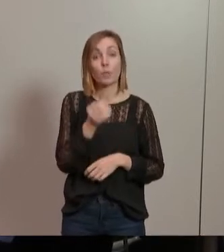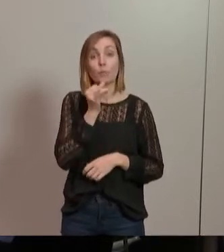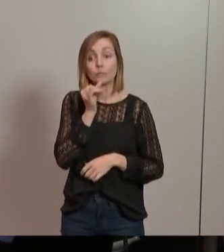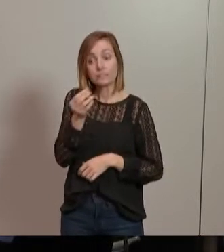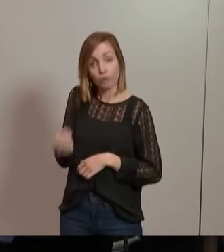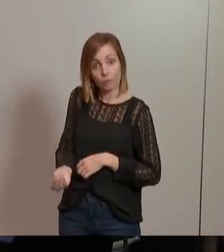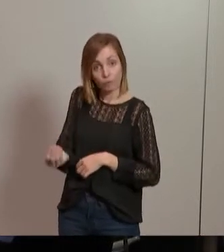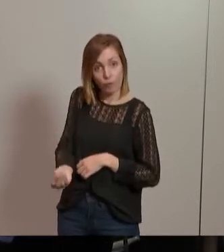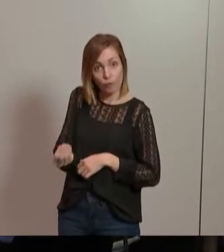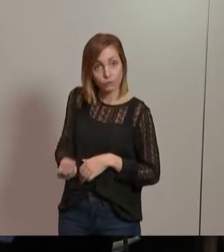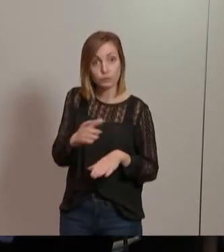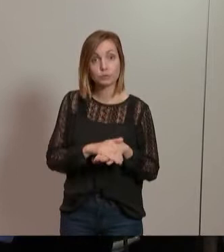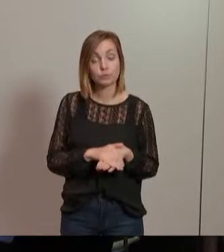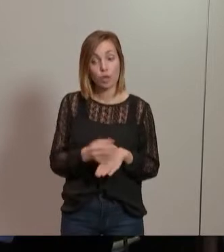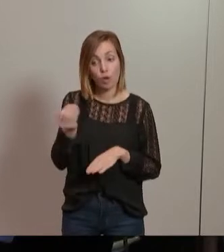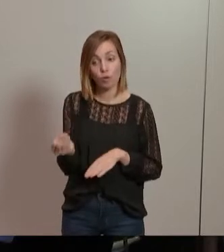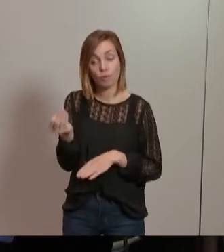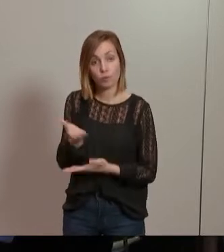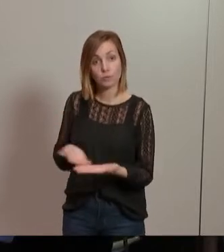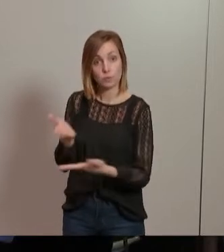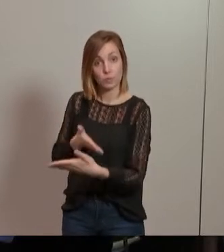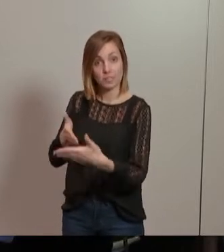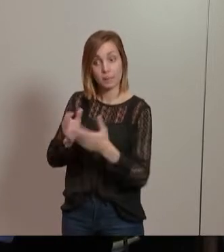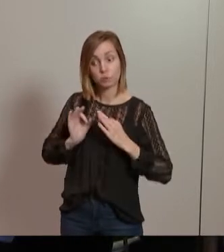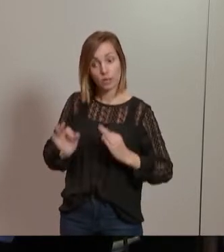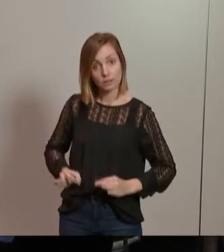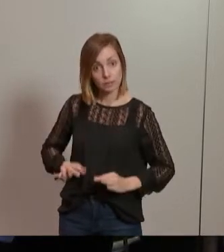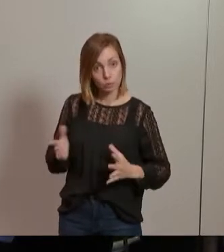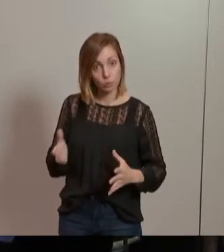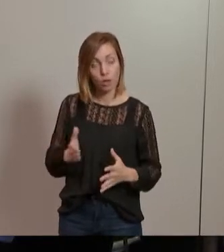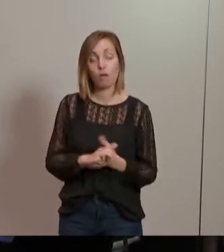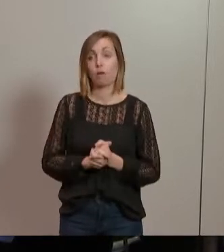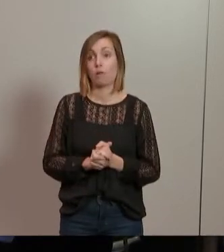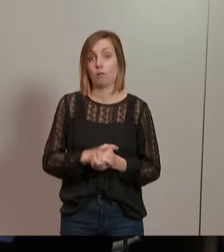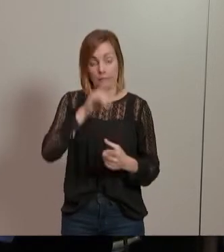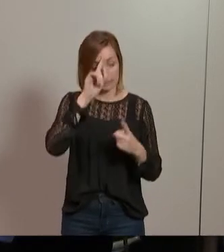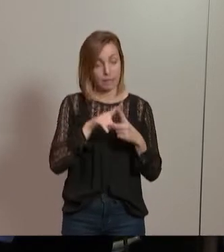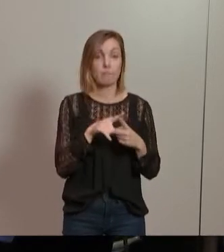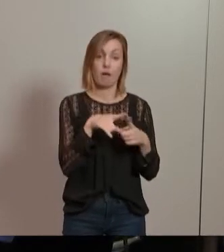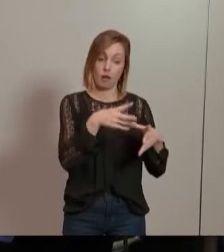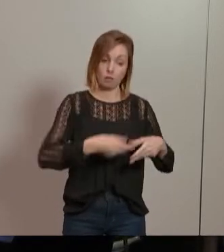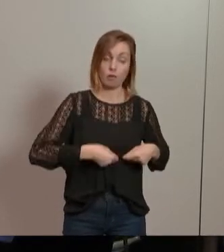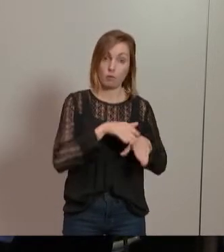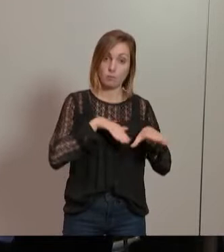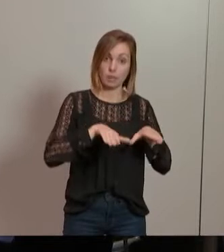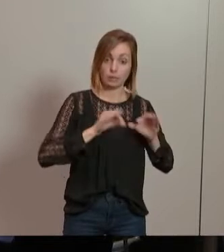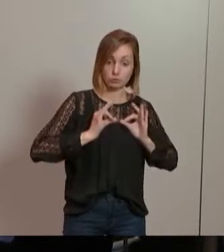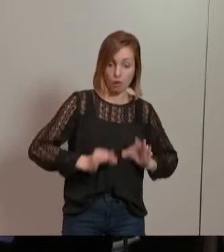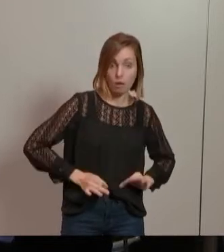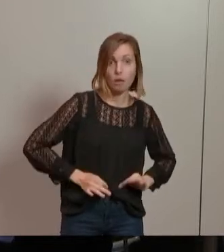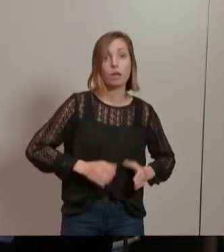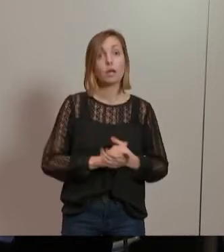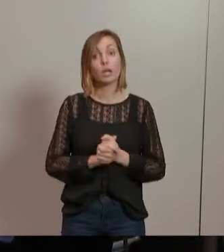la scolarisation des enfants en situation de handicap, tout ce qui concerne l'accueil périscolaire, la